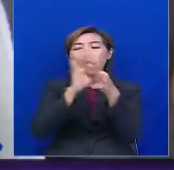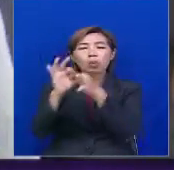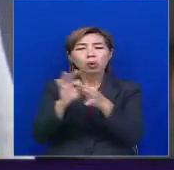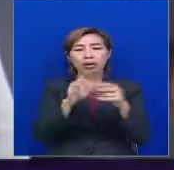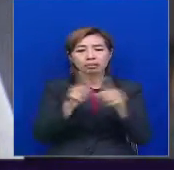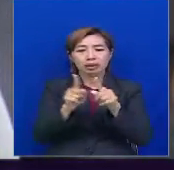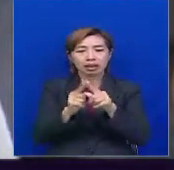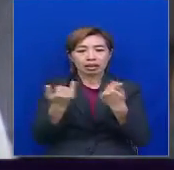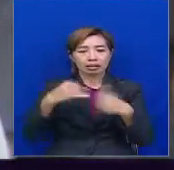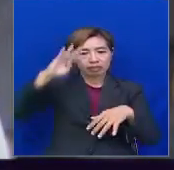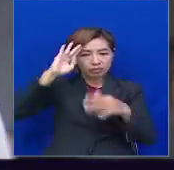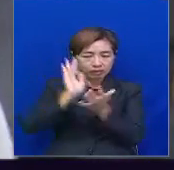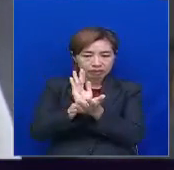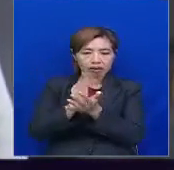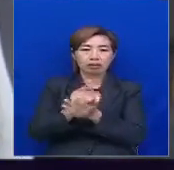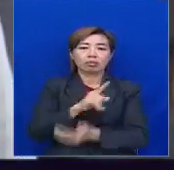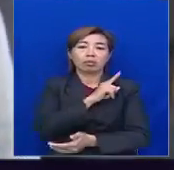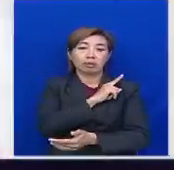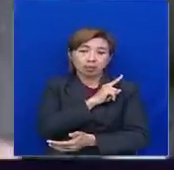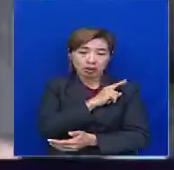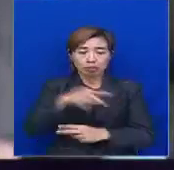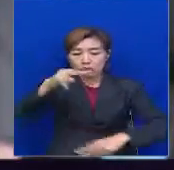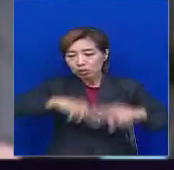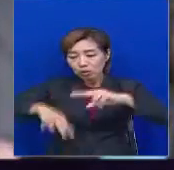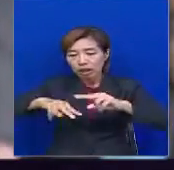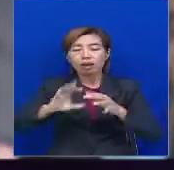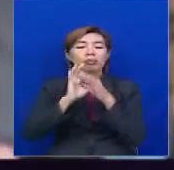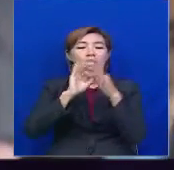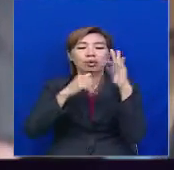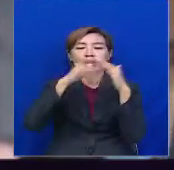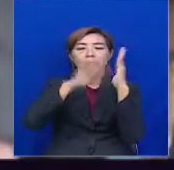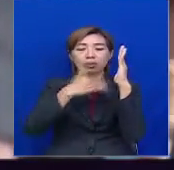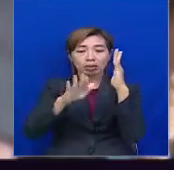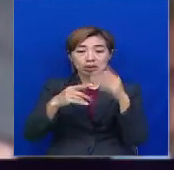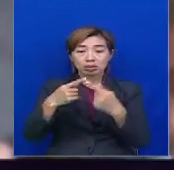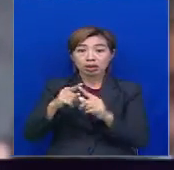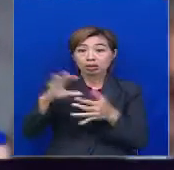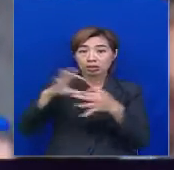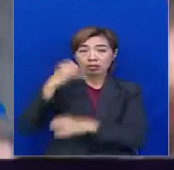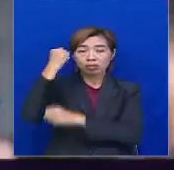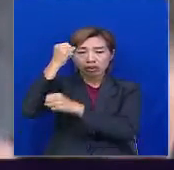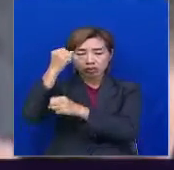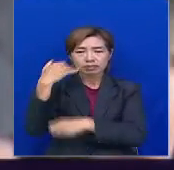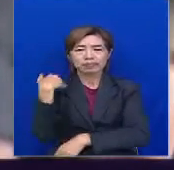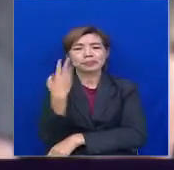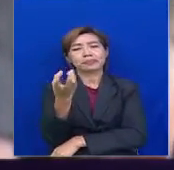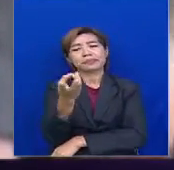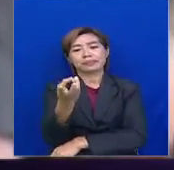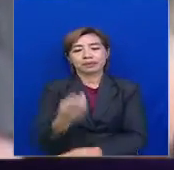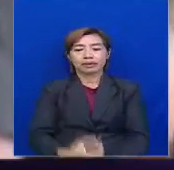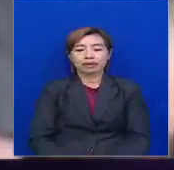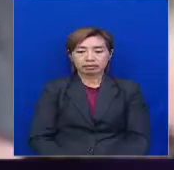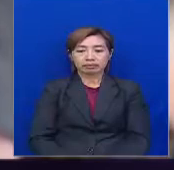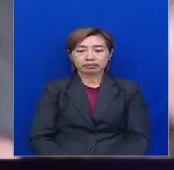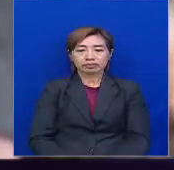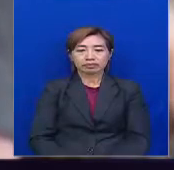เจ้าหน้าที่ดูแลความสงบสุขก็ต้องเป็นห่วงทุกภาคก็การเคลื่อนไหวก็ก็มีมีบ้างเล็กน้อยนะฮะก็พอ